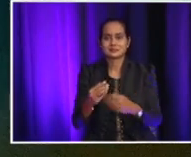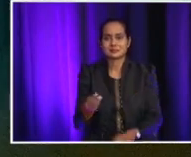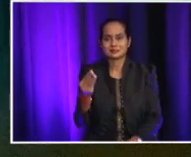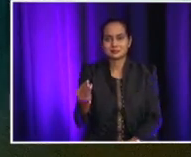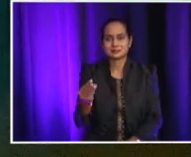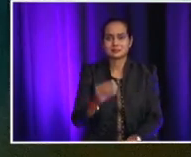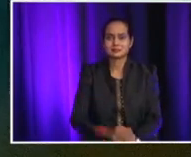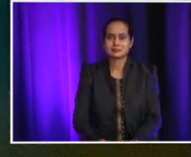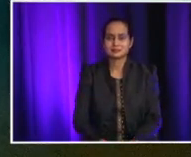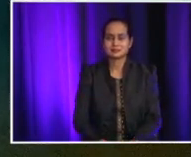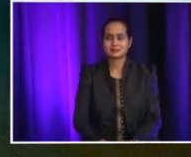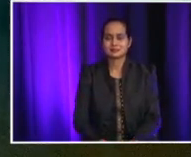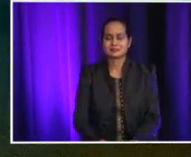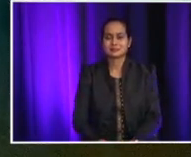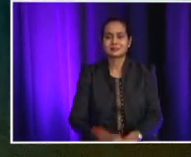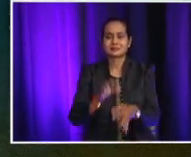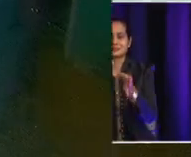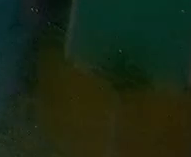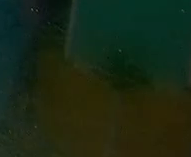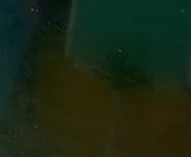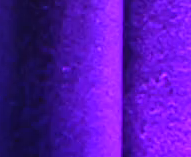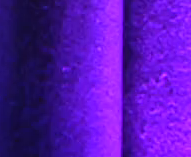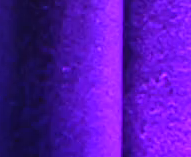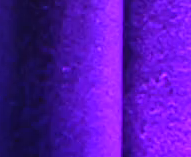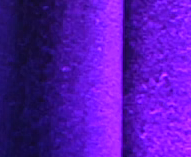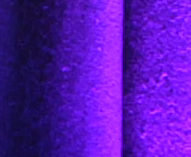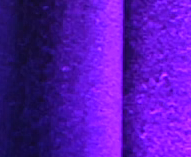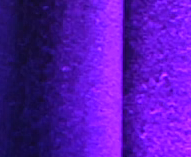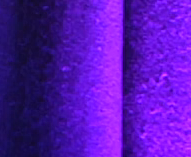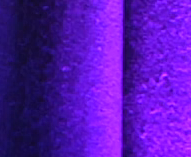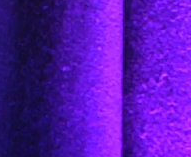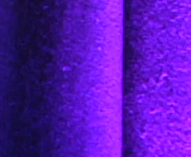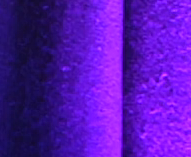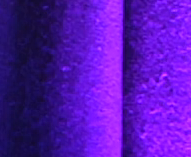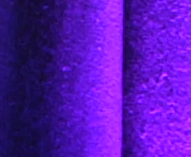untuk memperkenalkan juru bahasa isyarat kita kita bersama